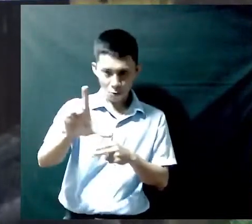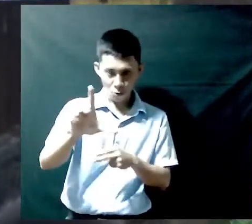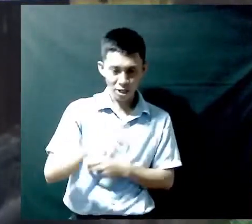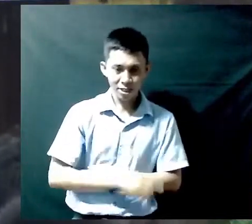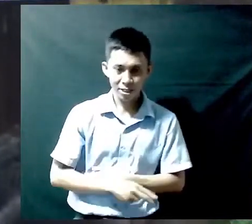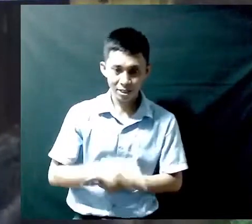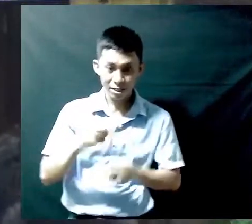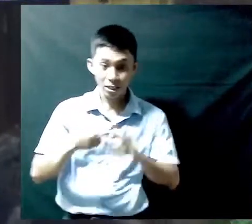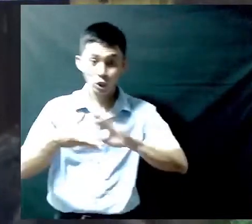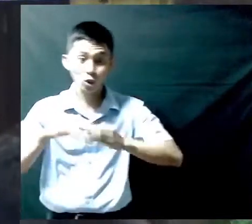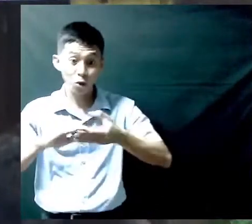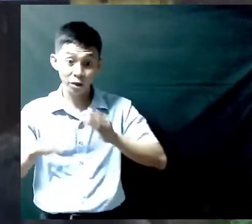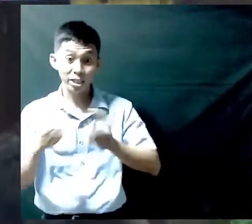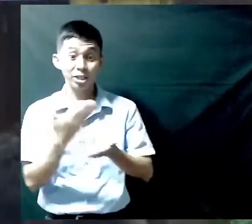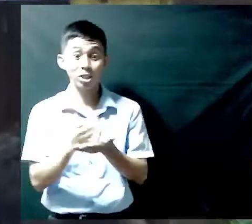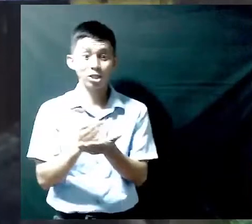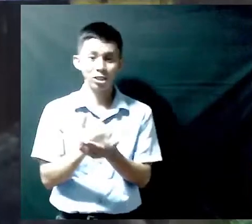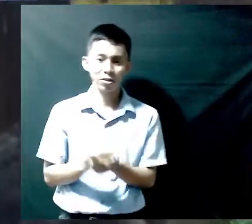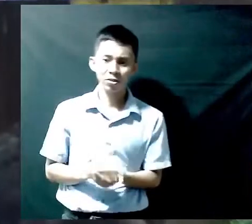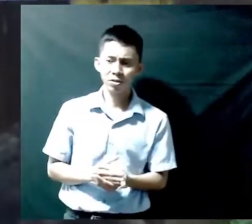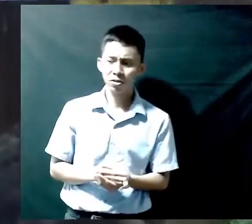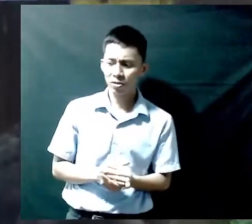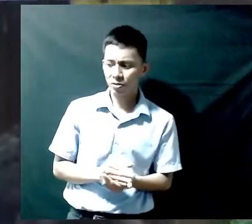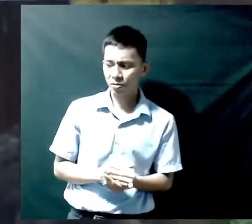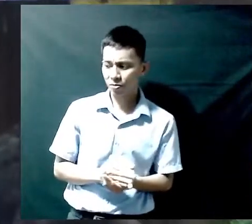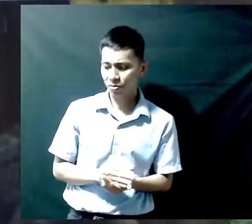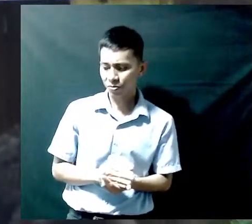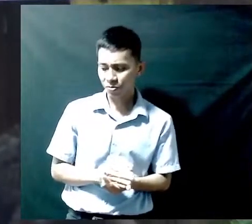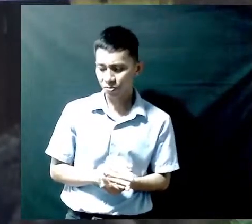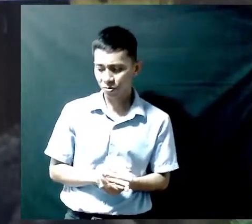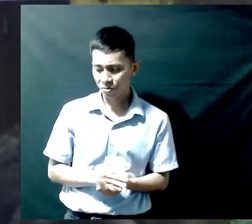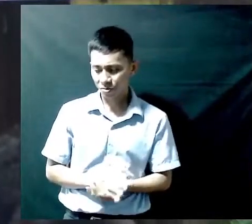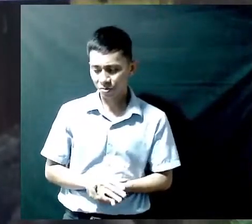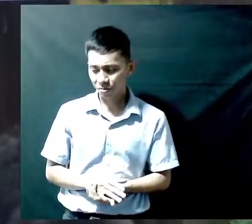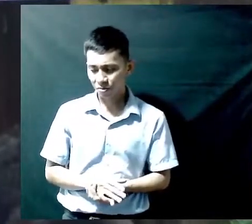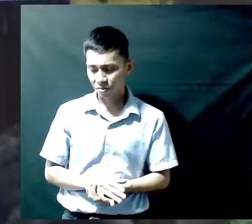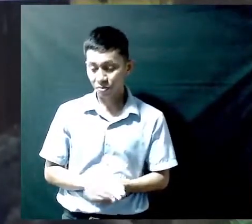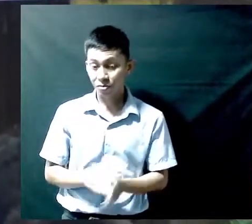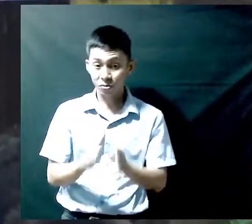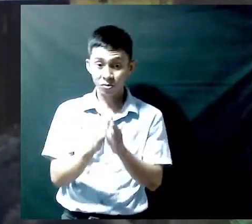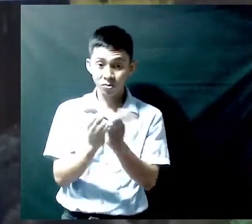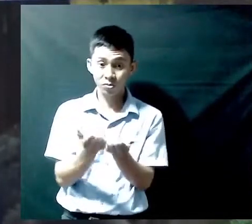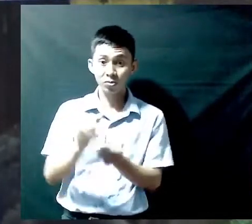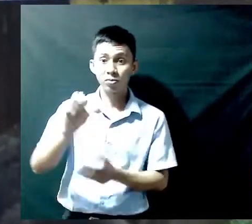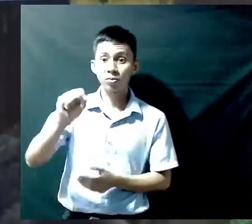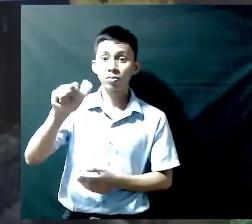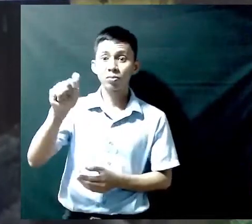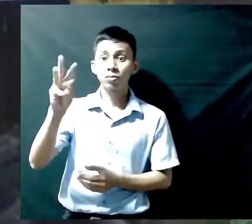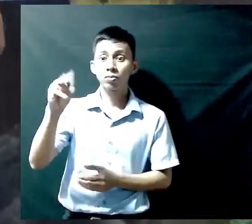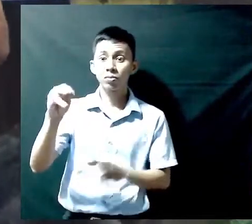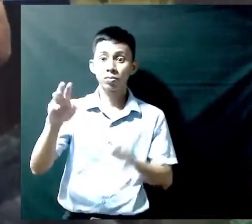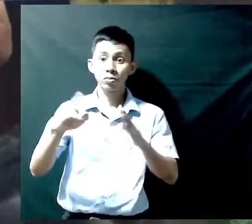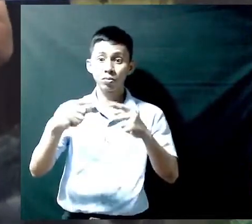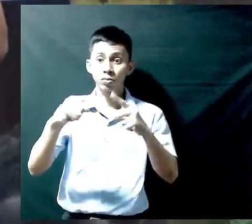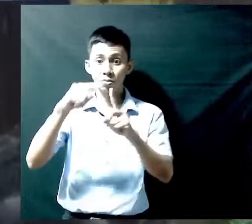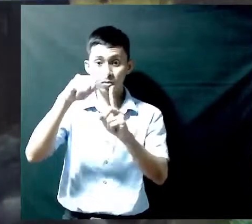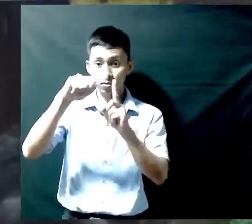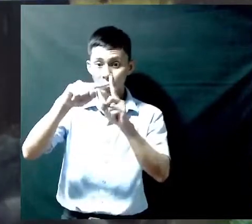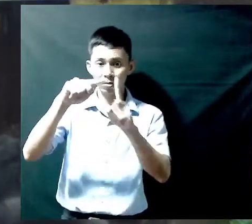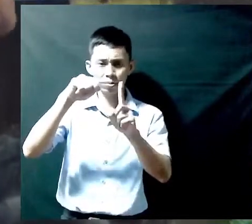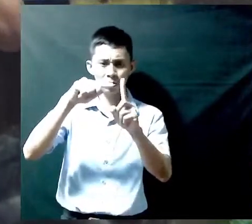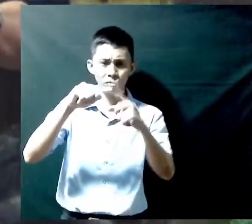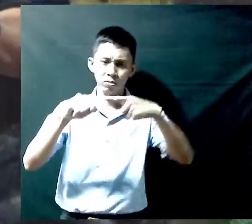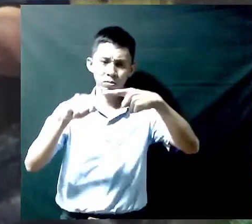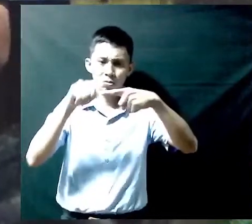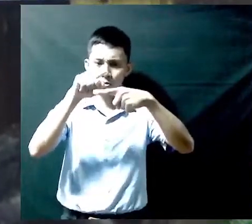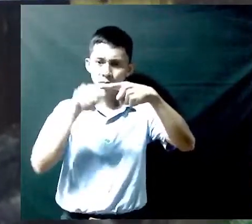It's in the book of Samuel, 1 and 2 Samuel. So ang book of Samuel po ay divided sa dalawang book. Yung